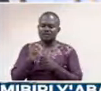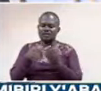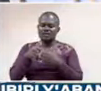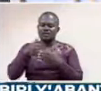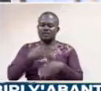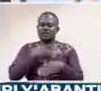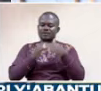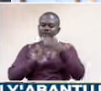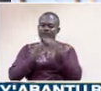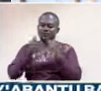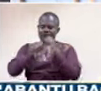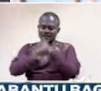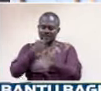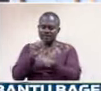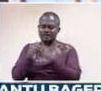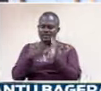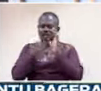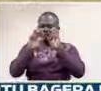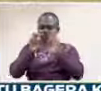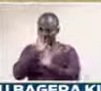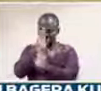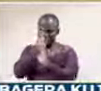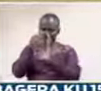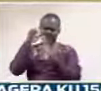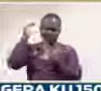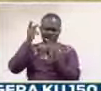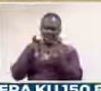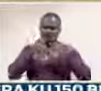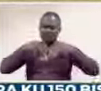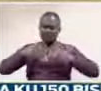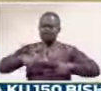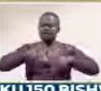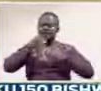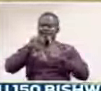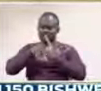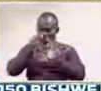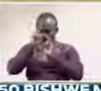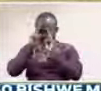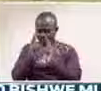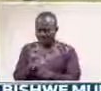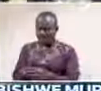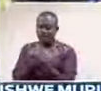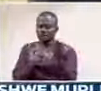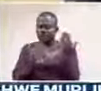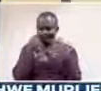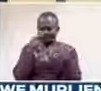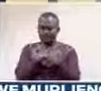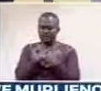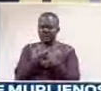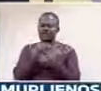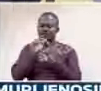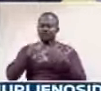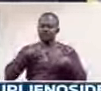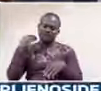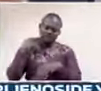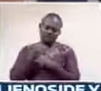ari nawe wari umushyitsi mukuru muri icyo gikorwa yagaragaje ko guhishira amakuru yahari imibiri ngo idashyingurwa mu cyubahiro bifatwa nko gupfobya no guhakana